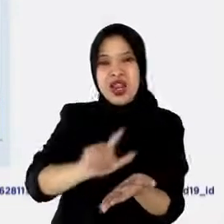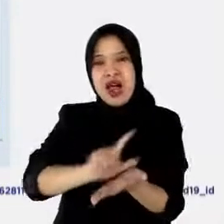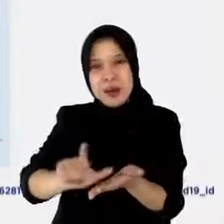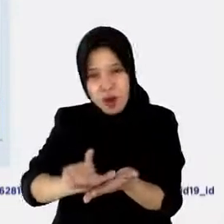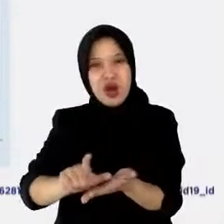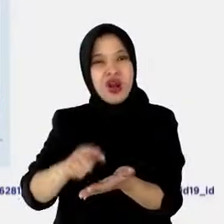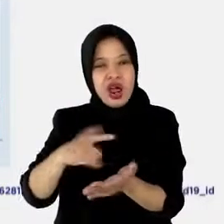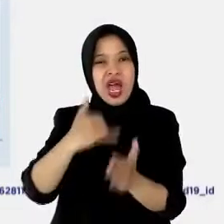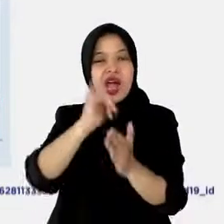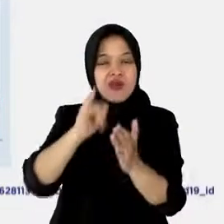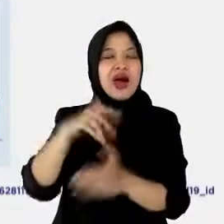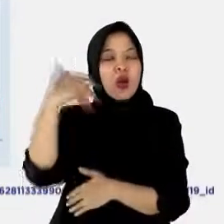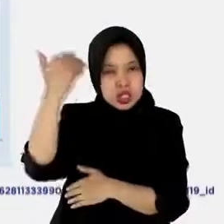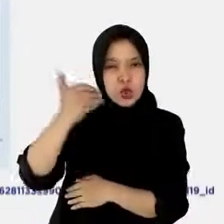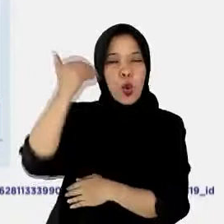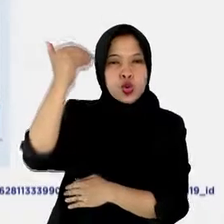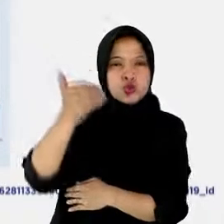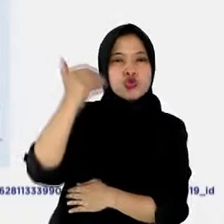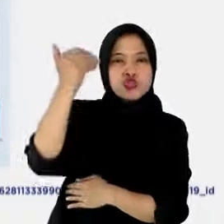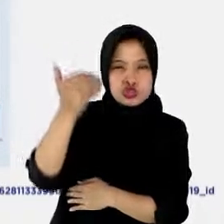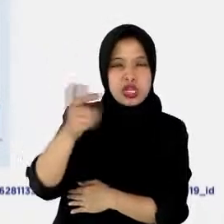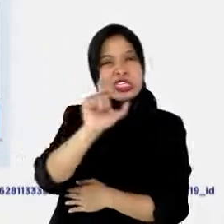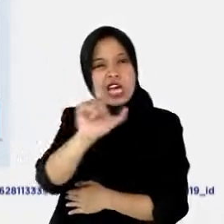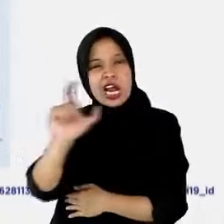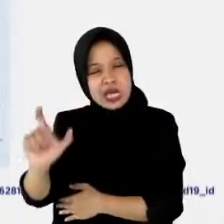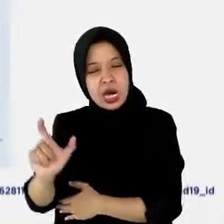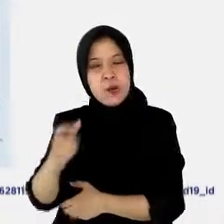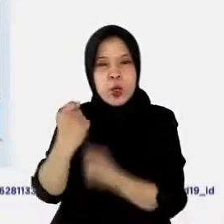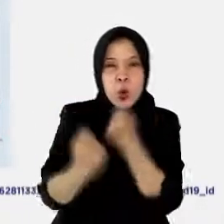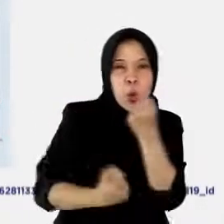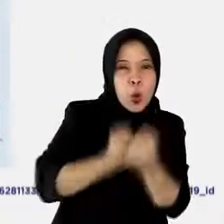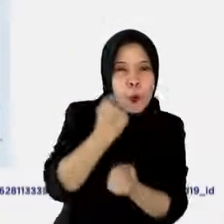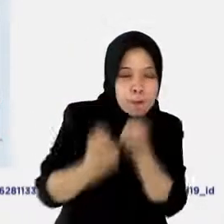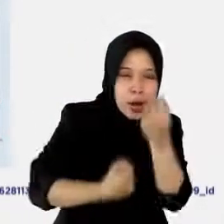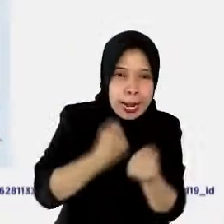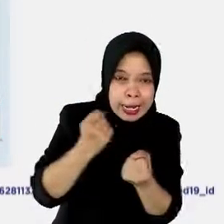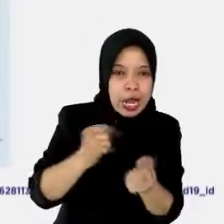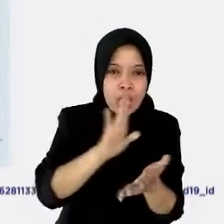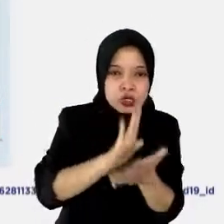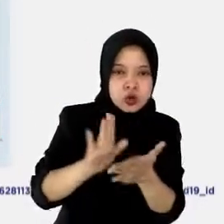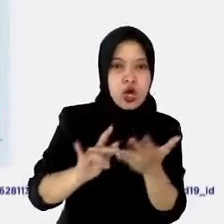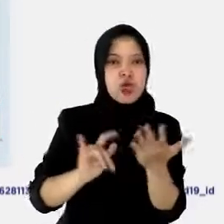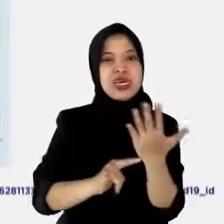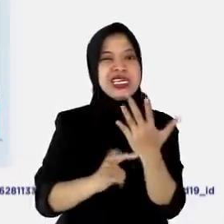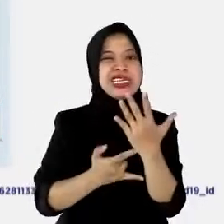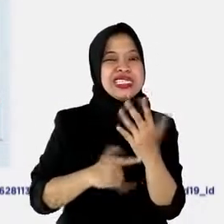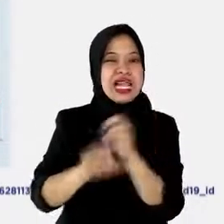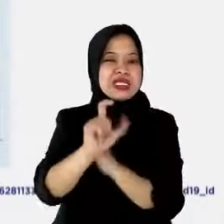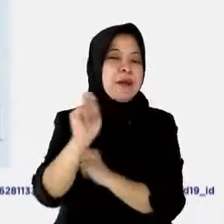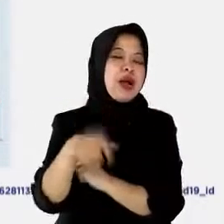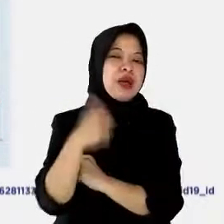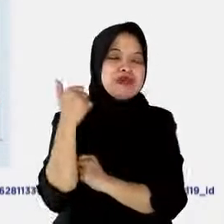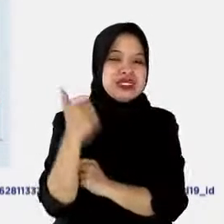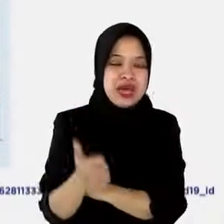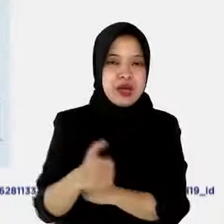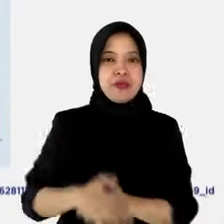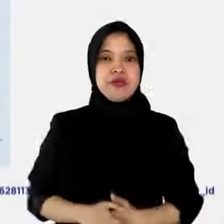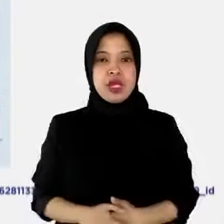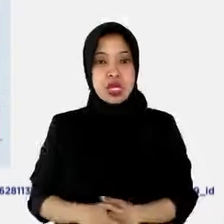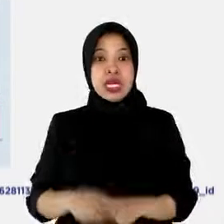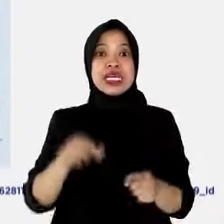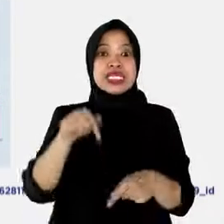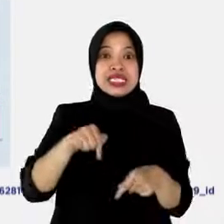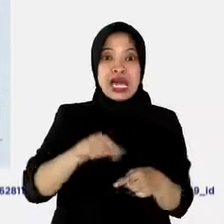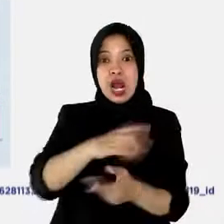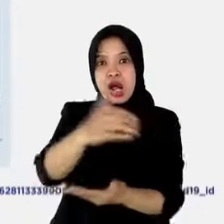terus dievaluasi saat ini dengan berbagai alternatif baik upaya konvensional maupun digitalisasi dengan kondisi